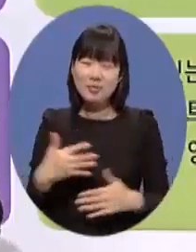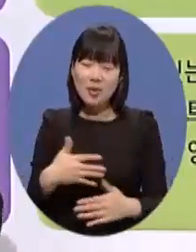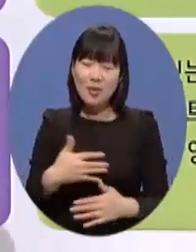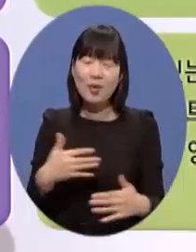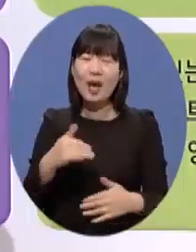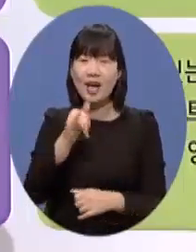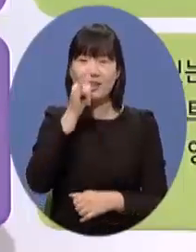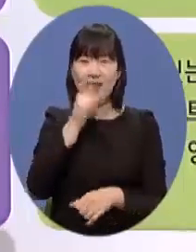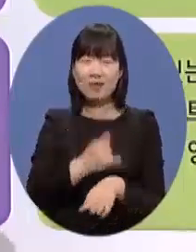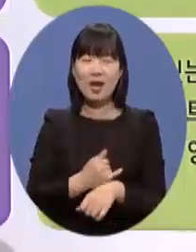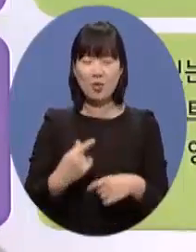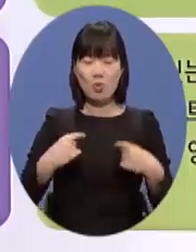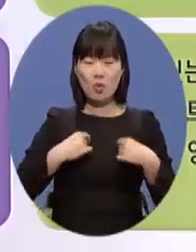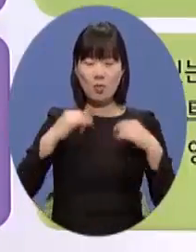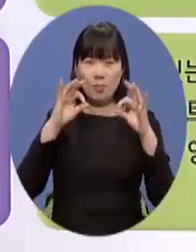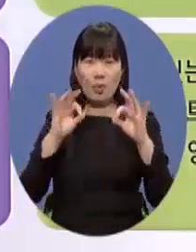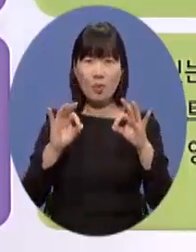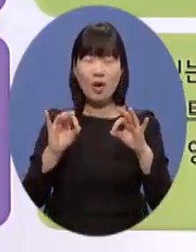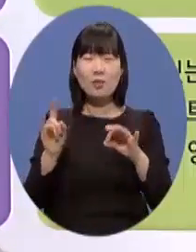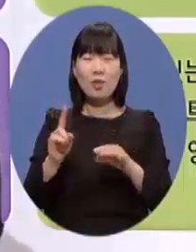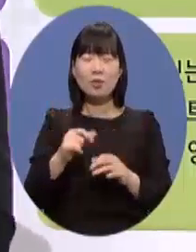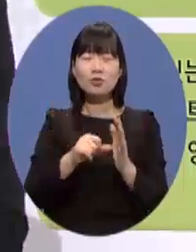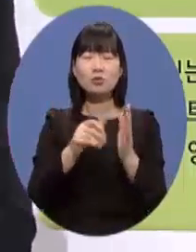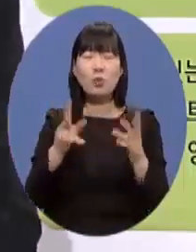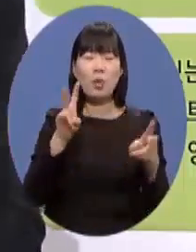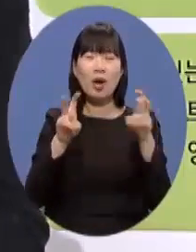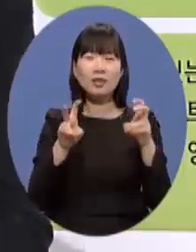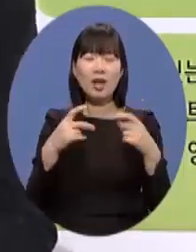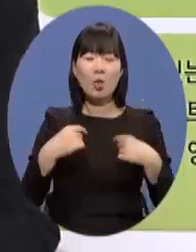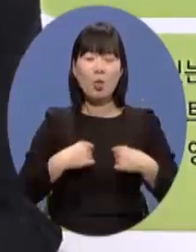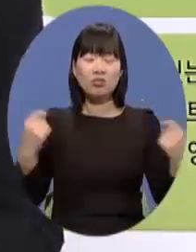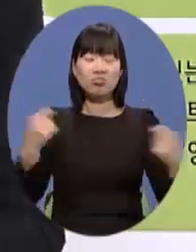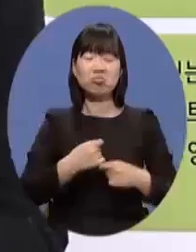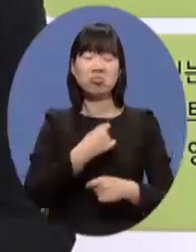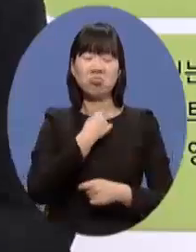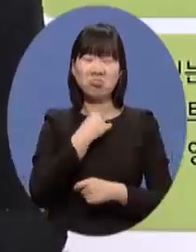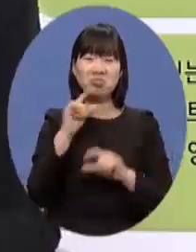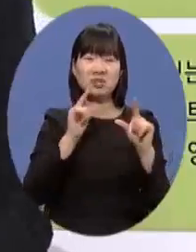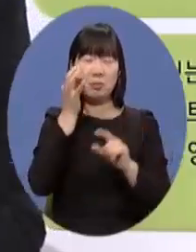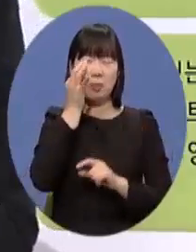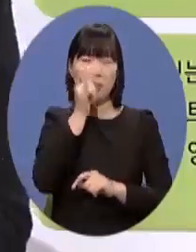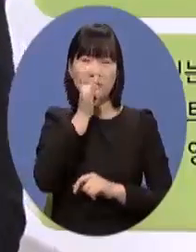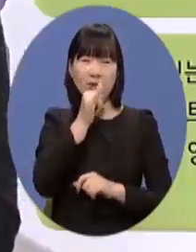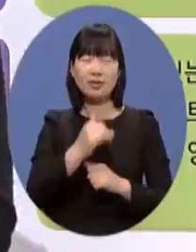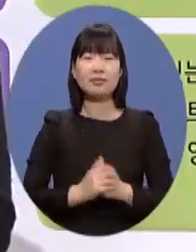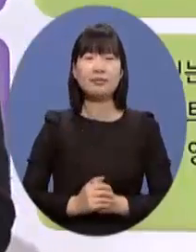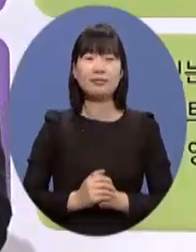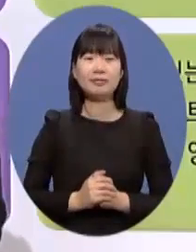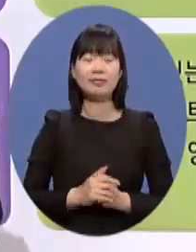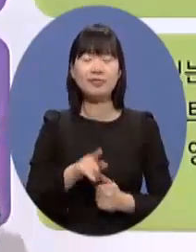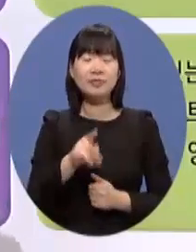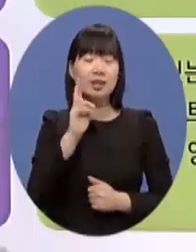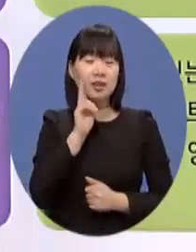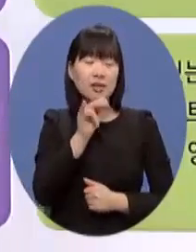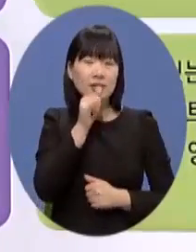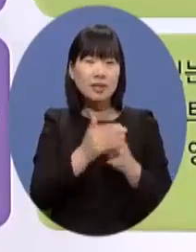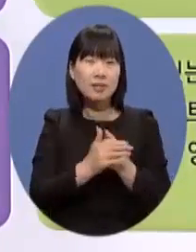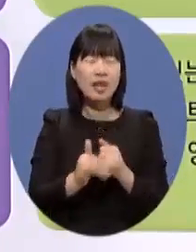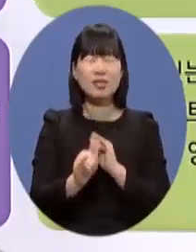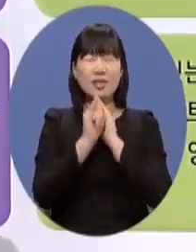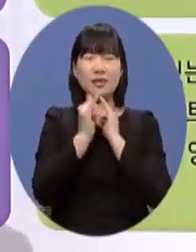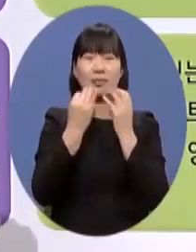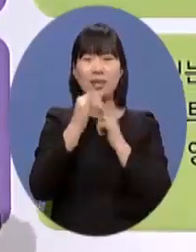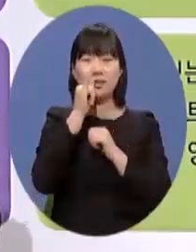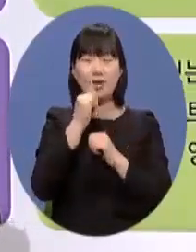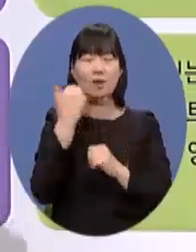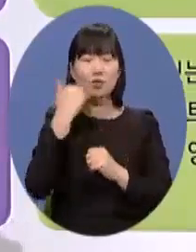살고 그래서 옷 같은 경우에도 메이커 브랜드 네. 입으려고 하는 이제 모습을 보여요. 그래서 이제 이게 좀 심해져서 자살도 많이 해요.